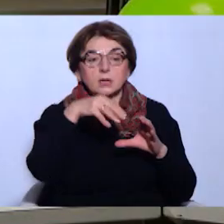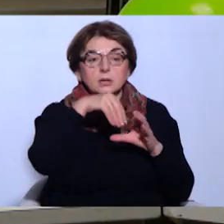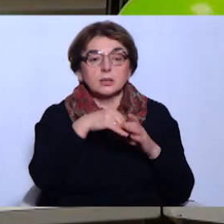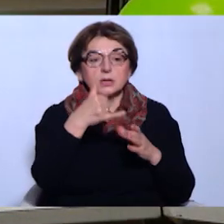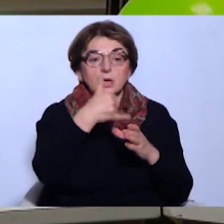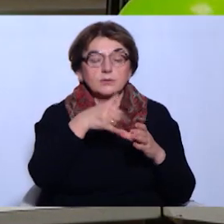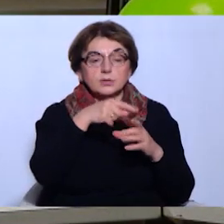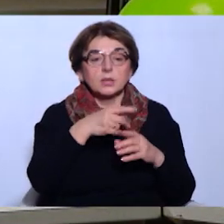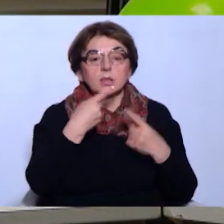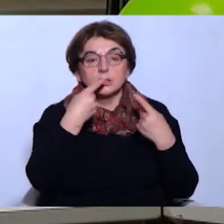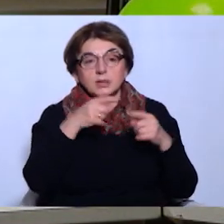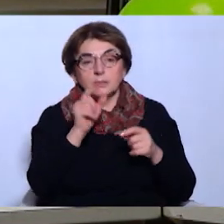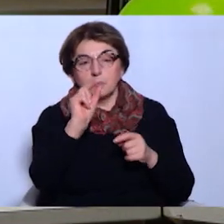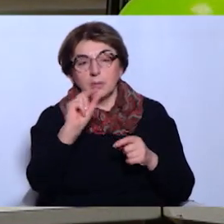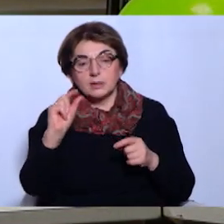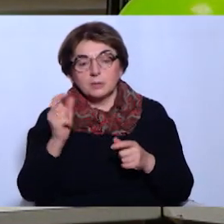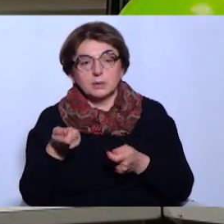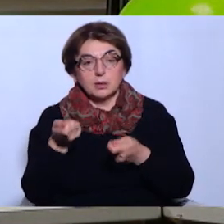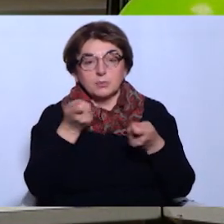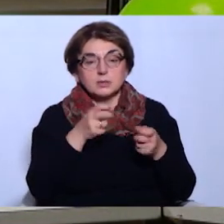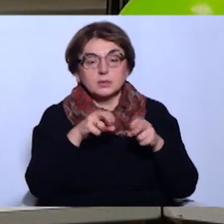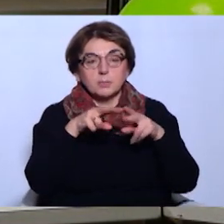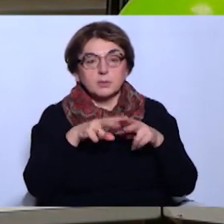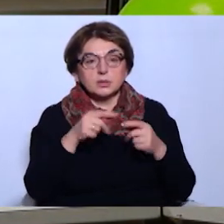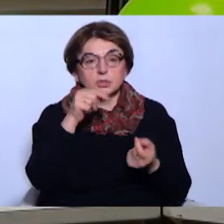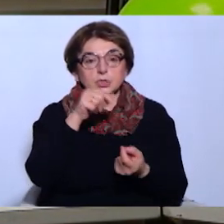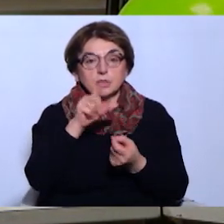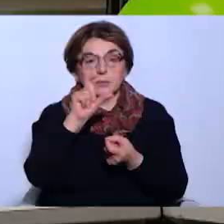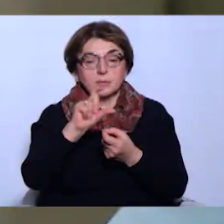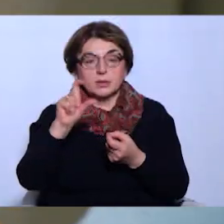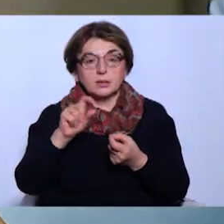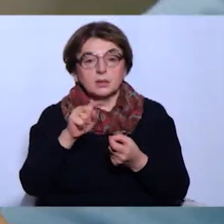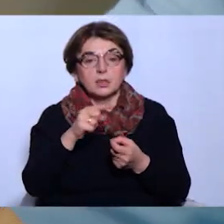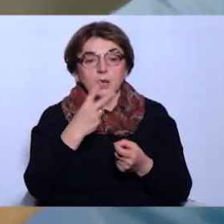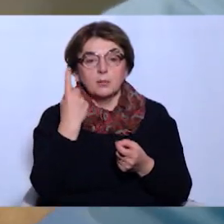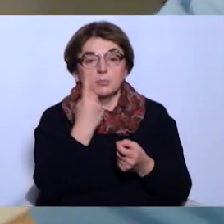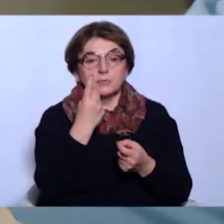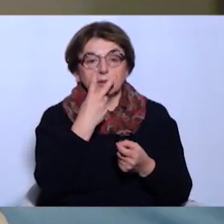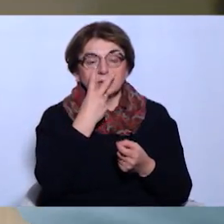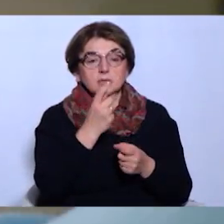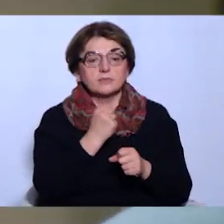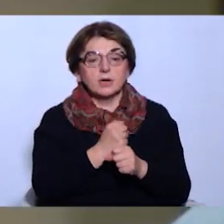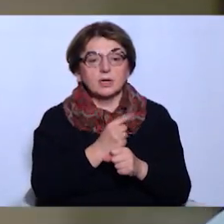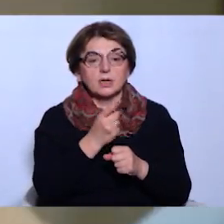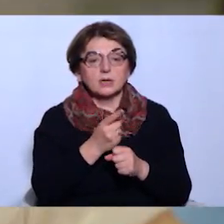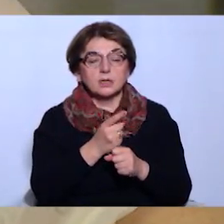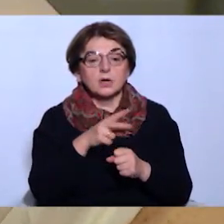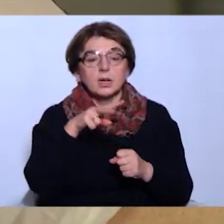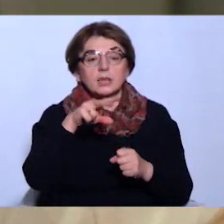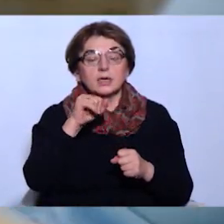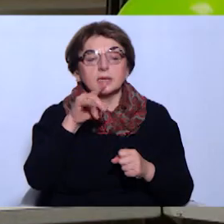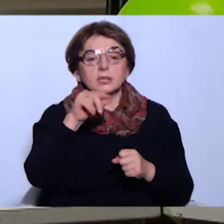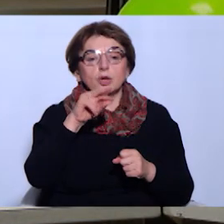ნავთში. ხოლო დანარჩენი ნაწილები მე პატარ-პატარა რაოდენობით გადმოვიტანე შესაბამის ქილაში და ეს პირველი ხა, რასაც ვაკეთებთ,